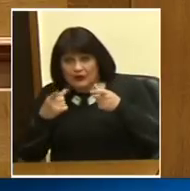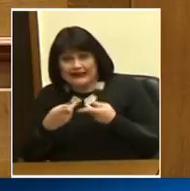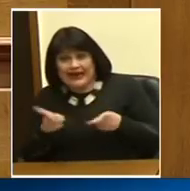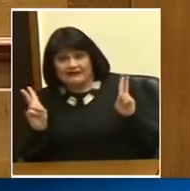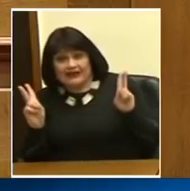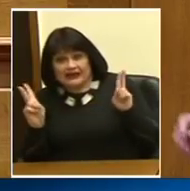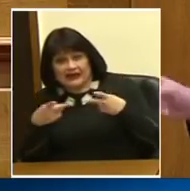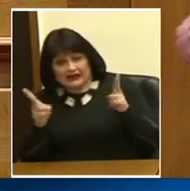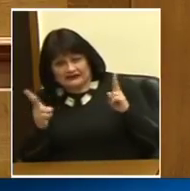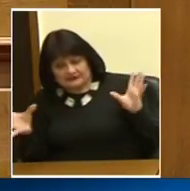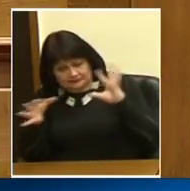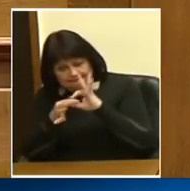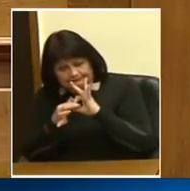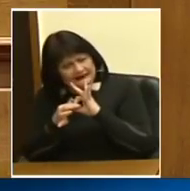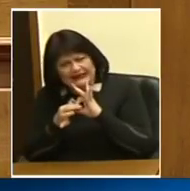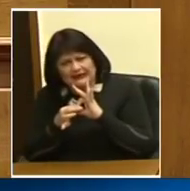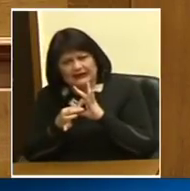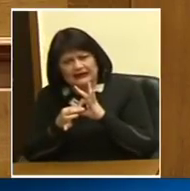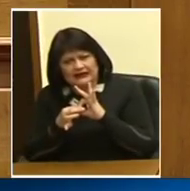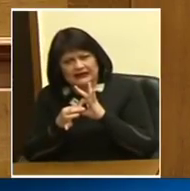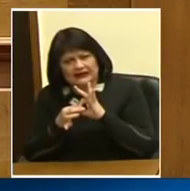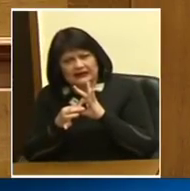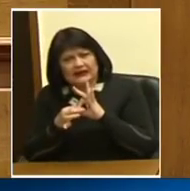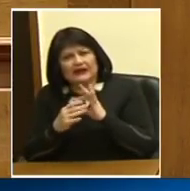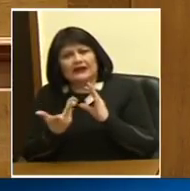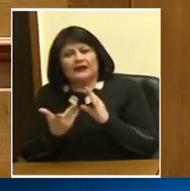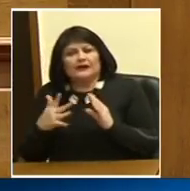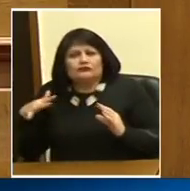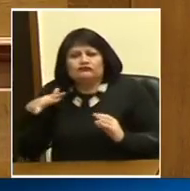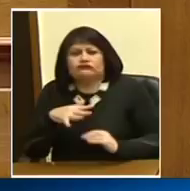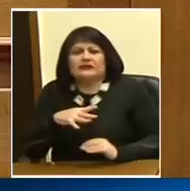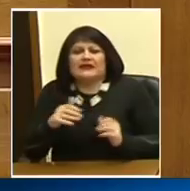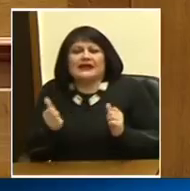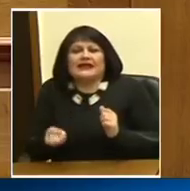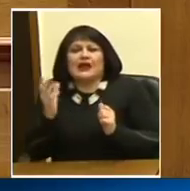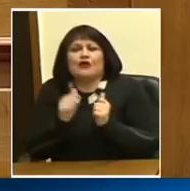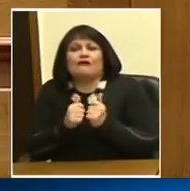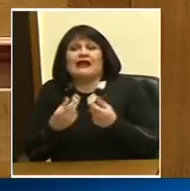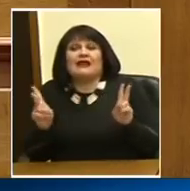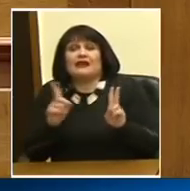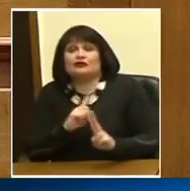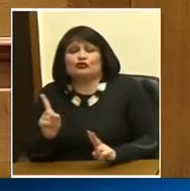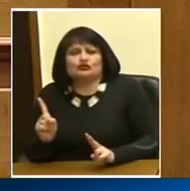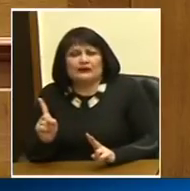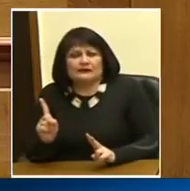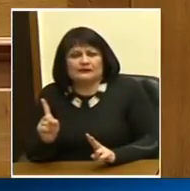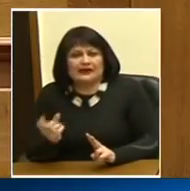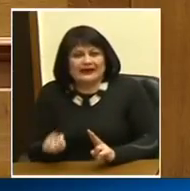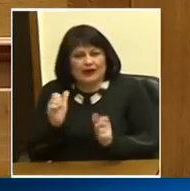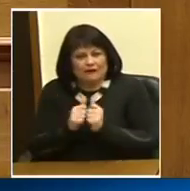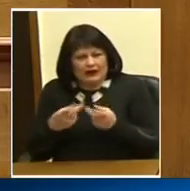ελευθερίες με την επίθεση του νεοφιλελευθερισμού. Ο νεοφιλελευθερισμός συνεπάγεται μια